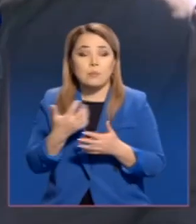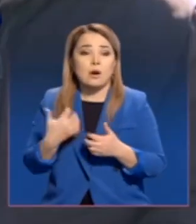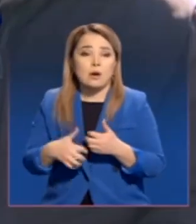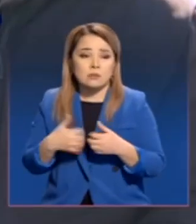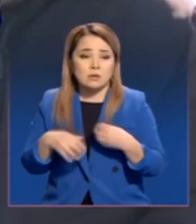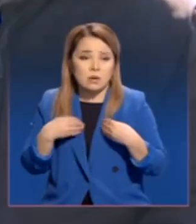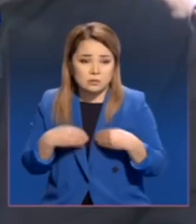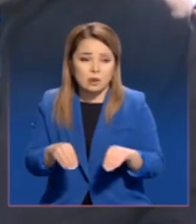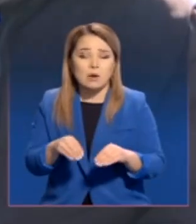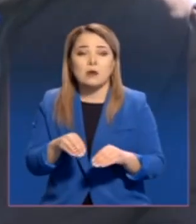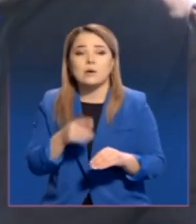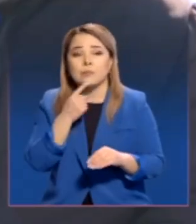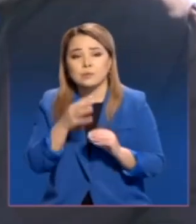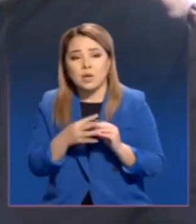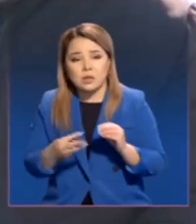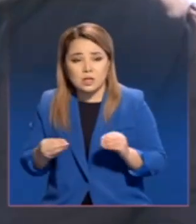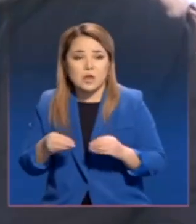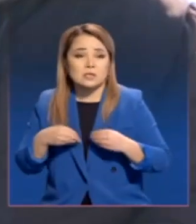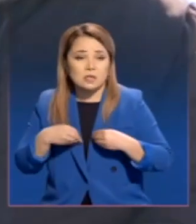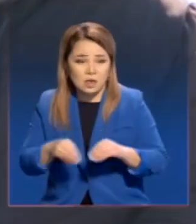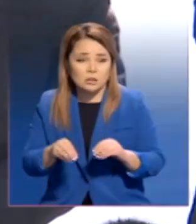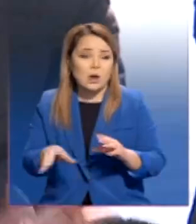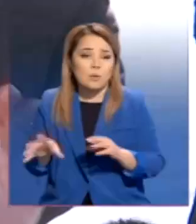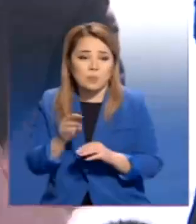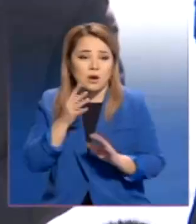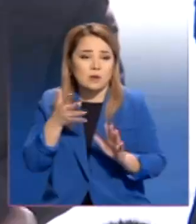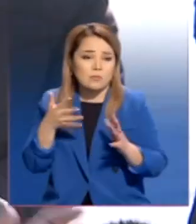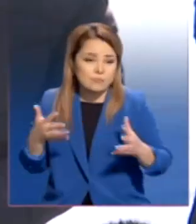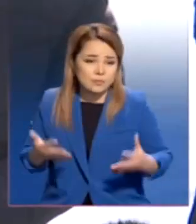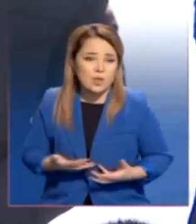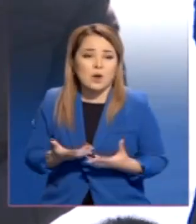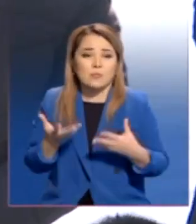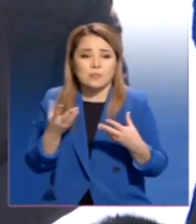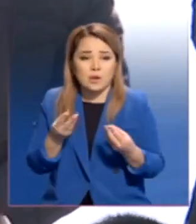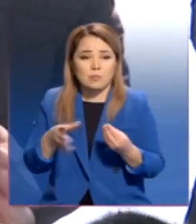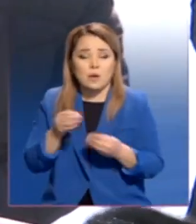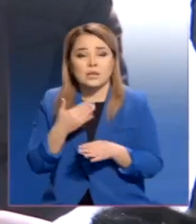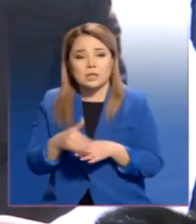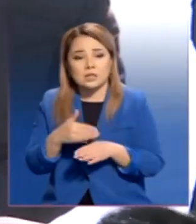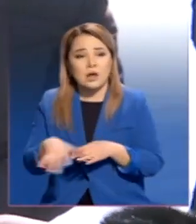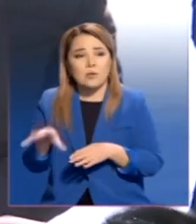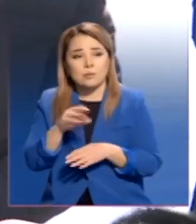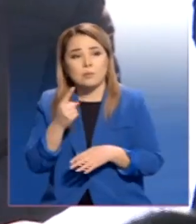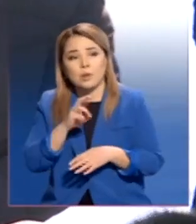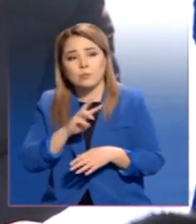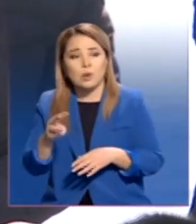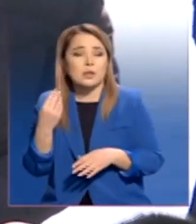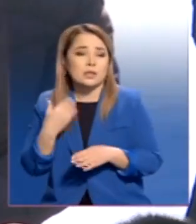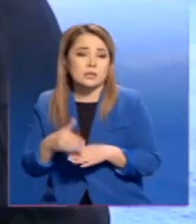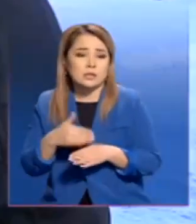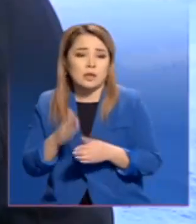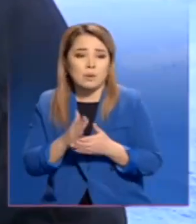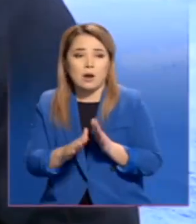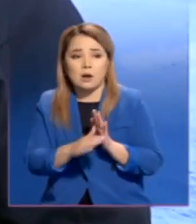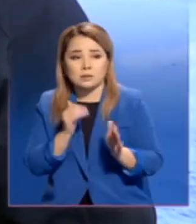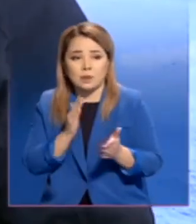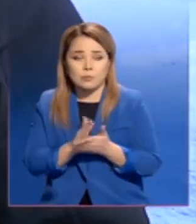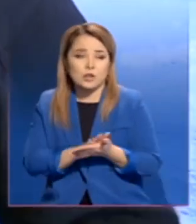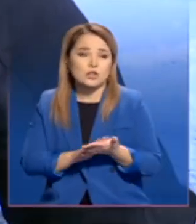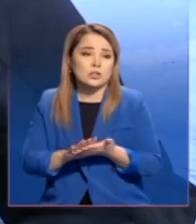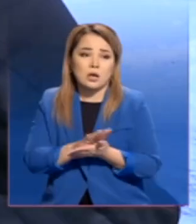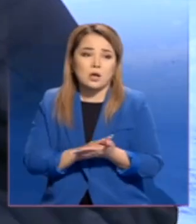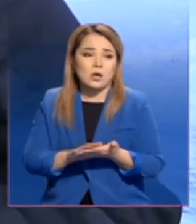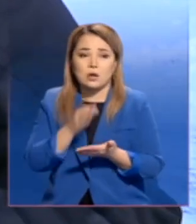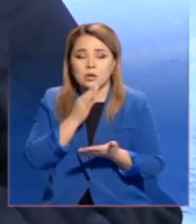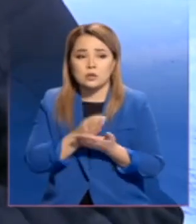кетті, қызанақ та кетті, бәрі су құрып кетті. Бәрінің басында кредиттер бар. Менде 1 миллион кредитім бар алған. Ешқандай жеңілдік